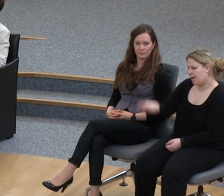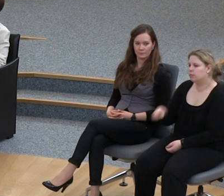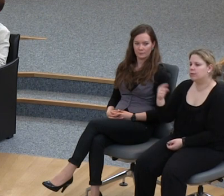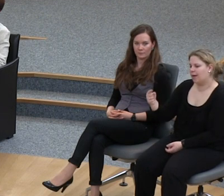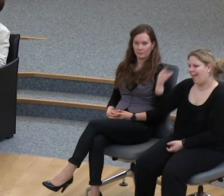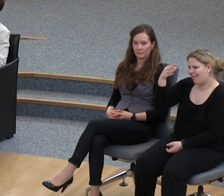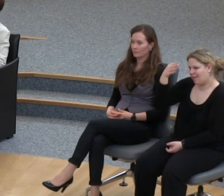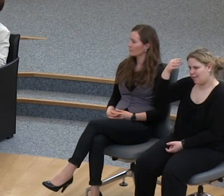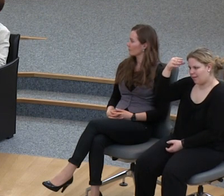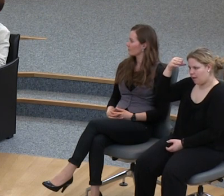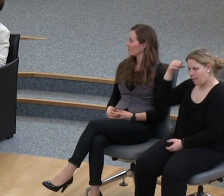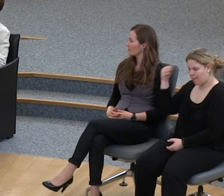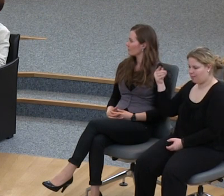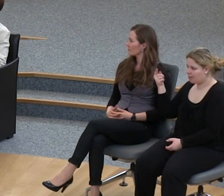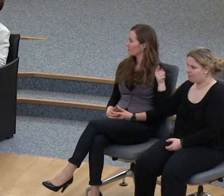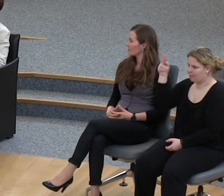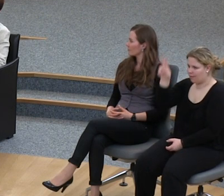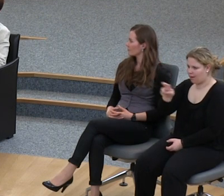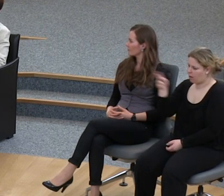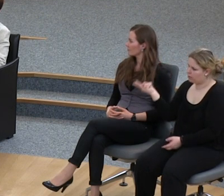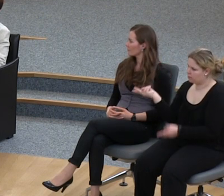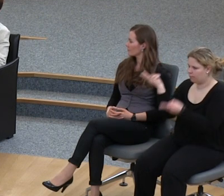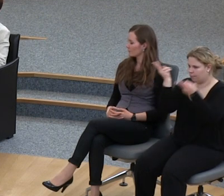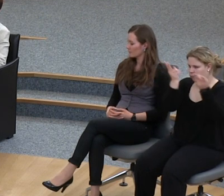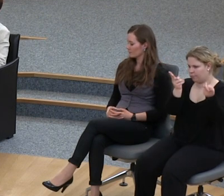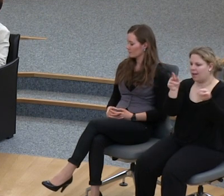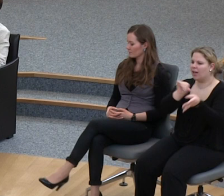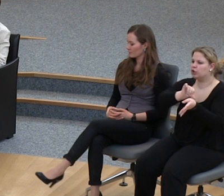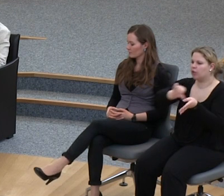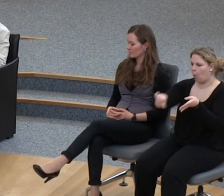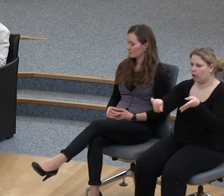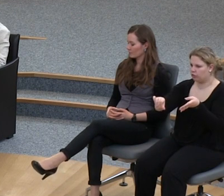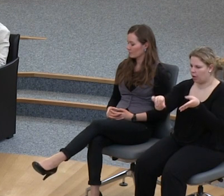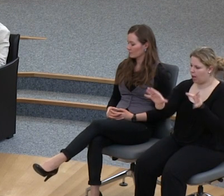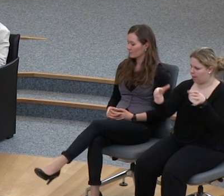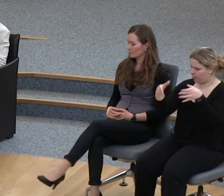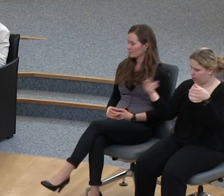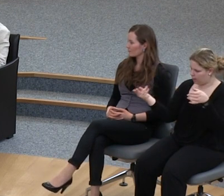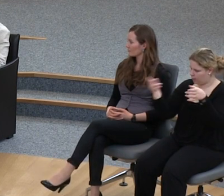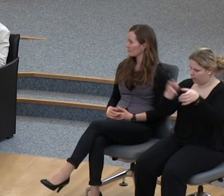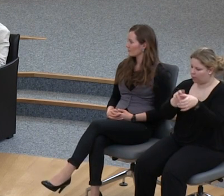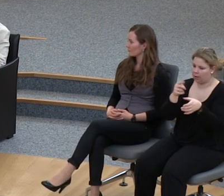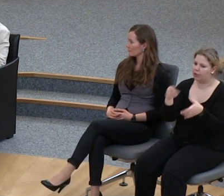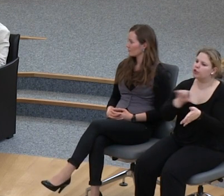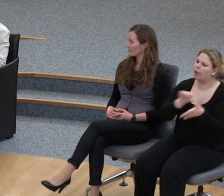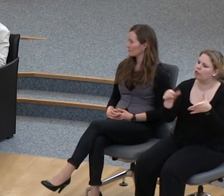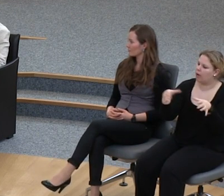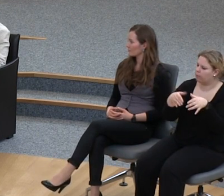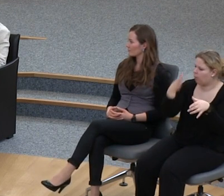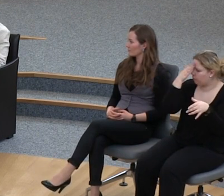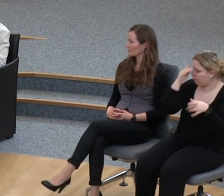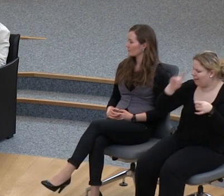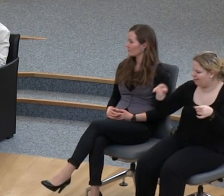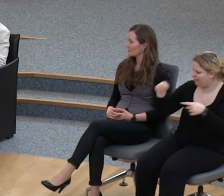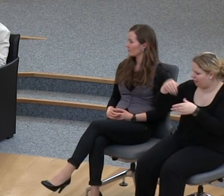kommen, in die chirurgische Abteilung, ist völlig klar, dass die chirurgische Abteilung damit zunächst nicht umgehen kann und